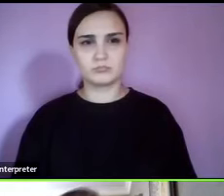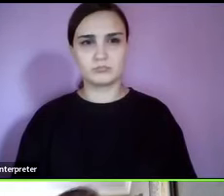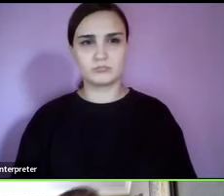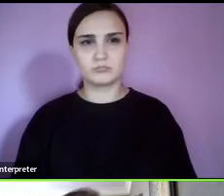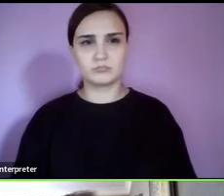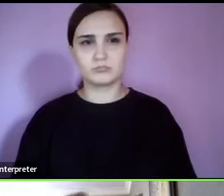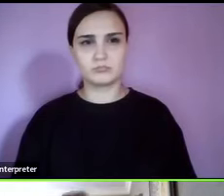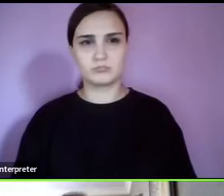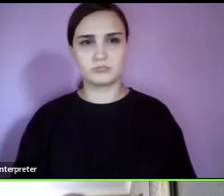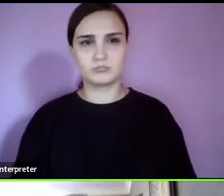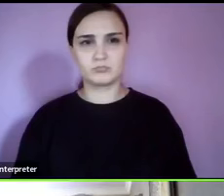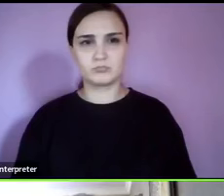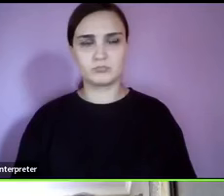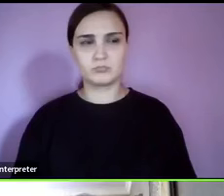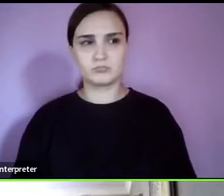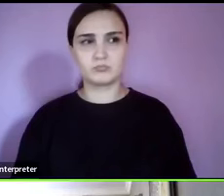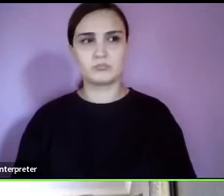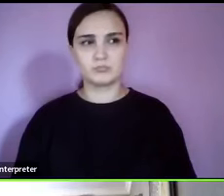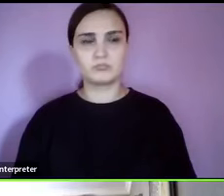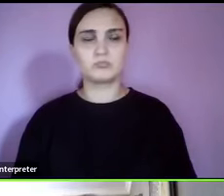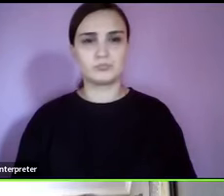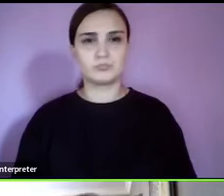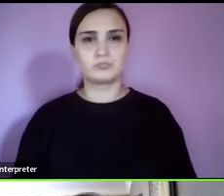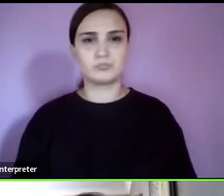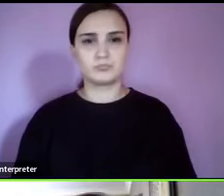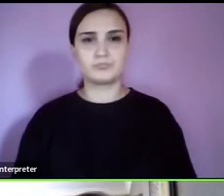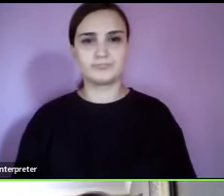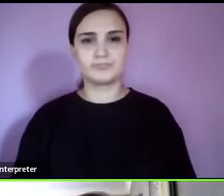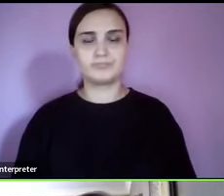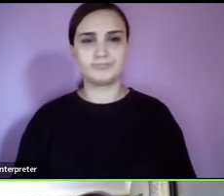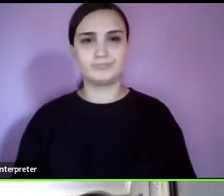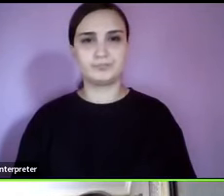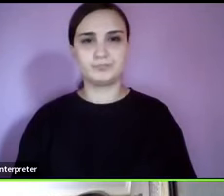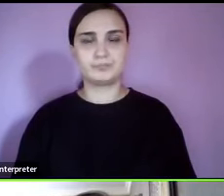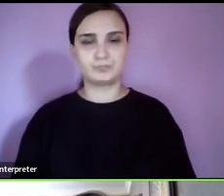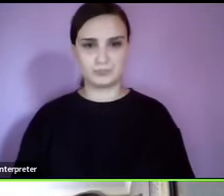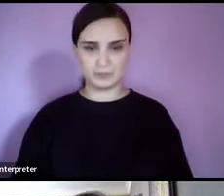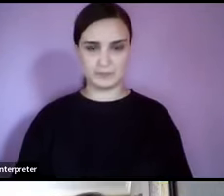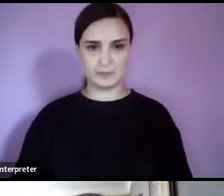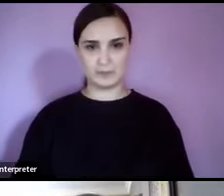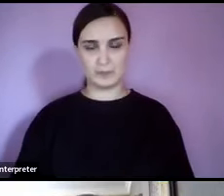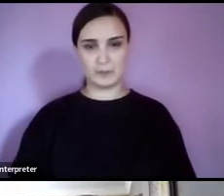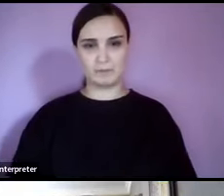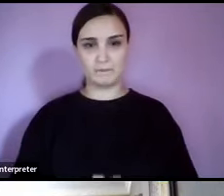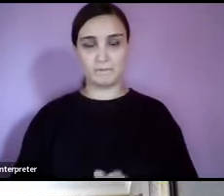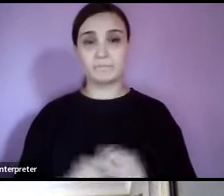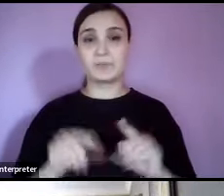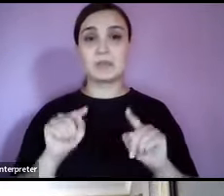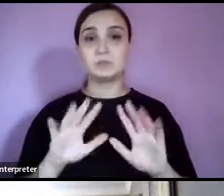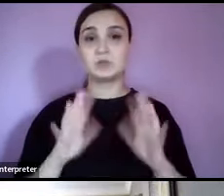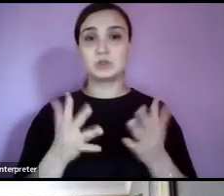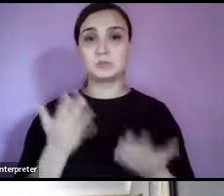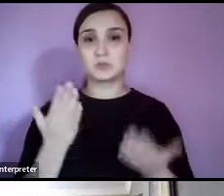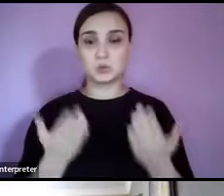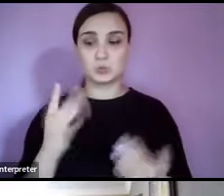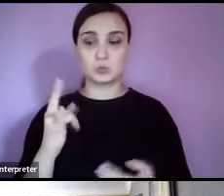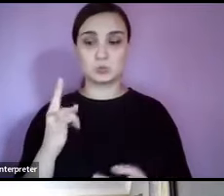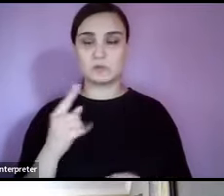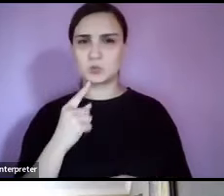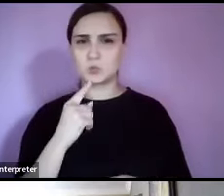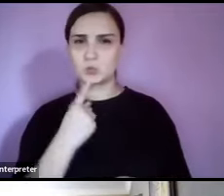do it routinely, it helps get their mind ready for sleep. იმ შემთხვევაში თუ ბავშ